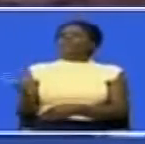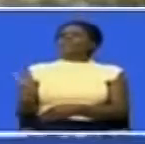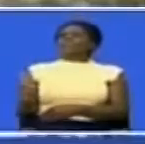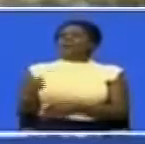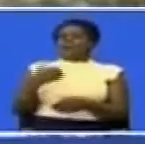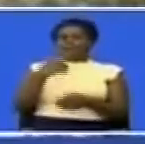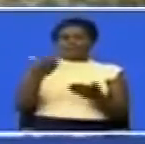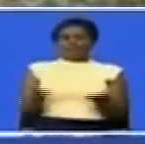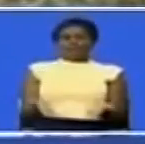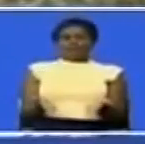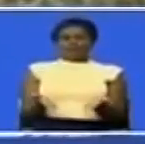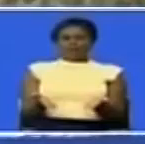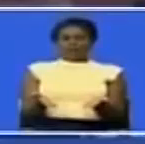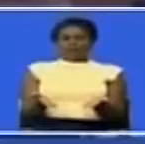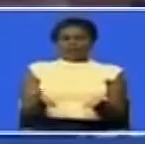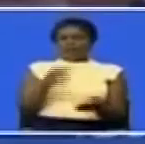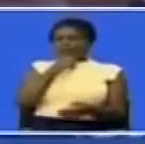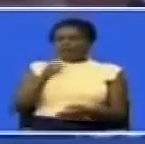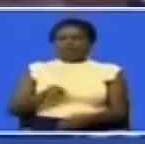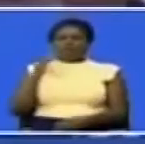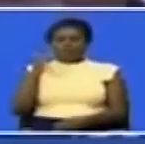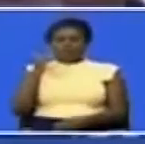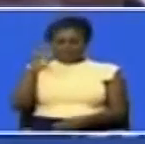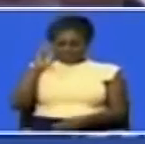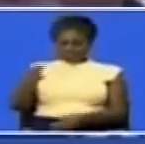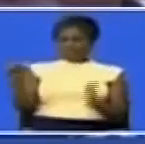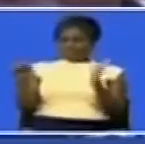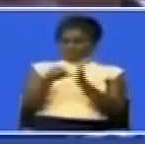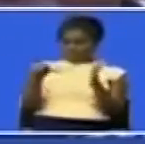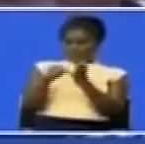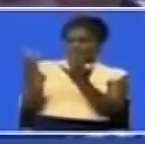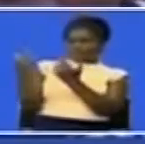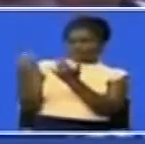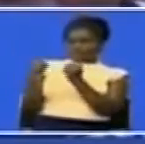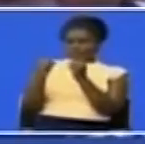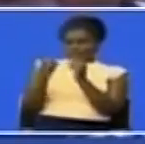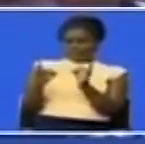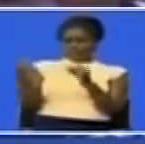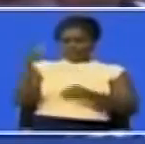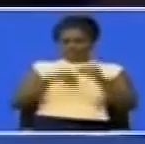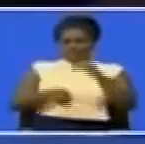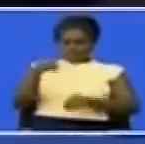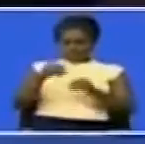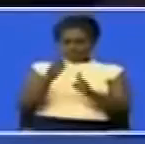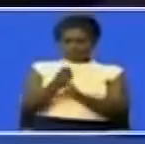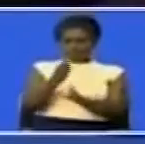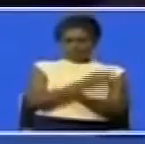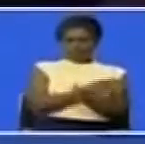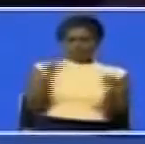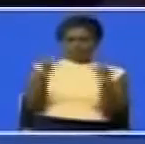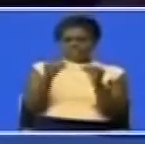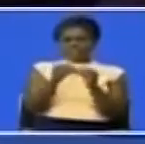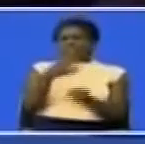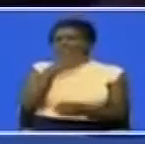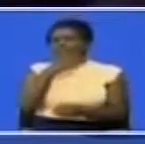nne. Nyanya anaona kutakuwa na shida kama uchaguzi utafanywa kabla hamjaonana na